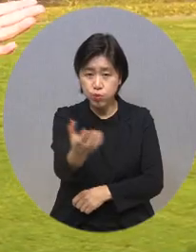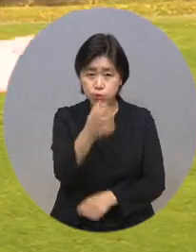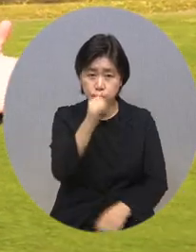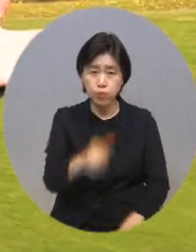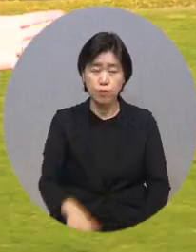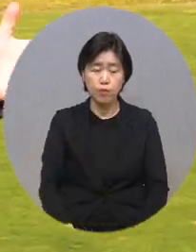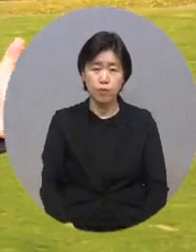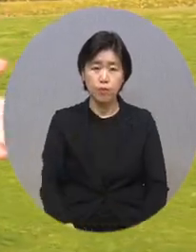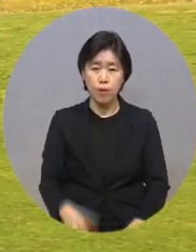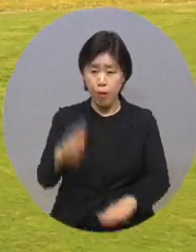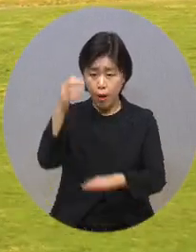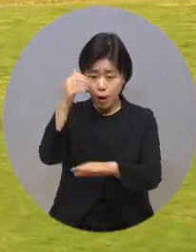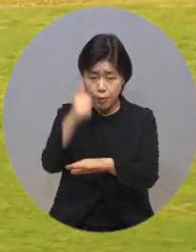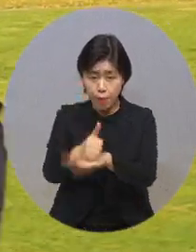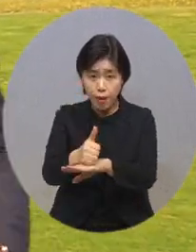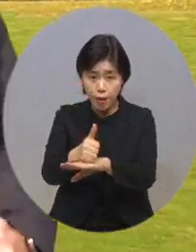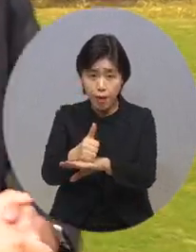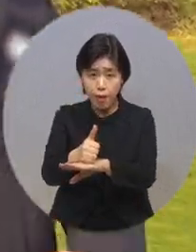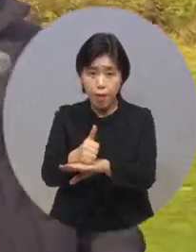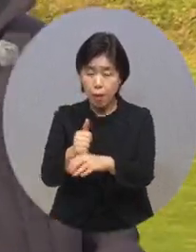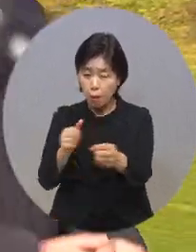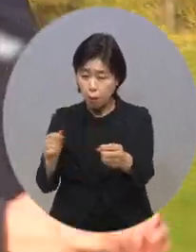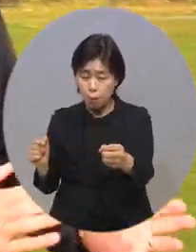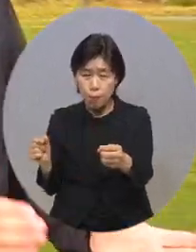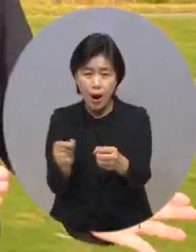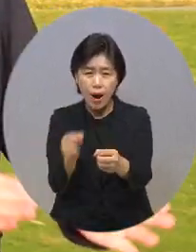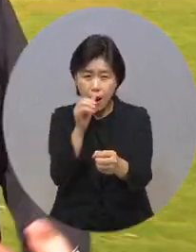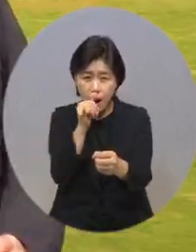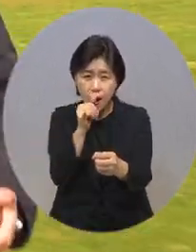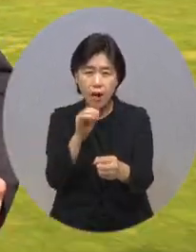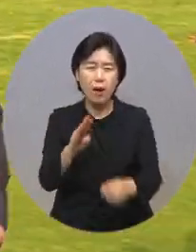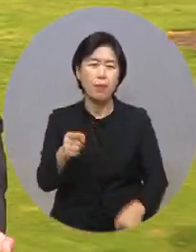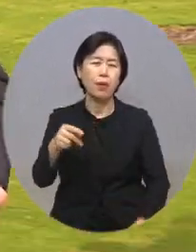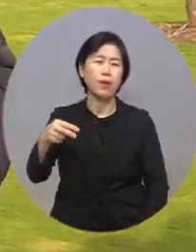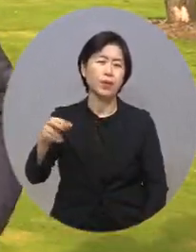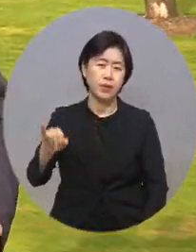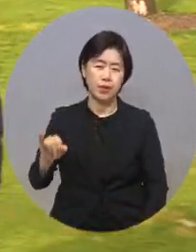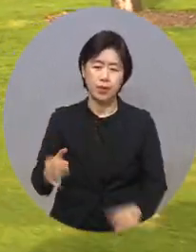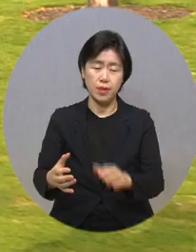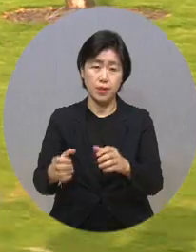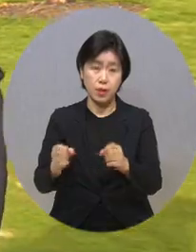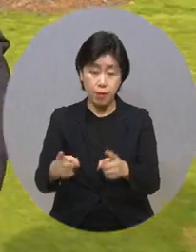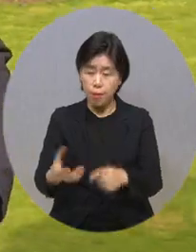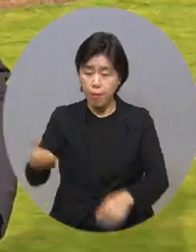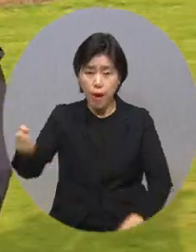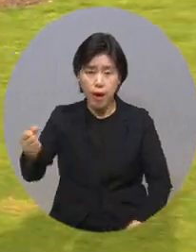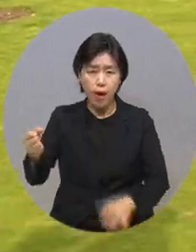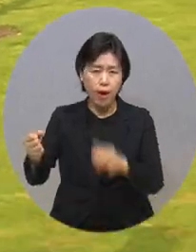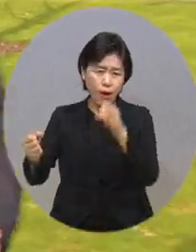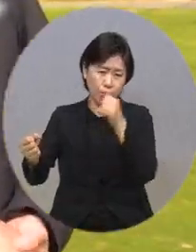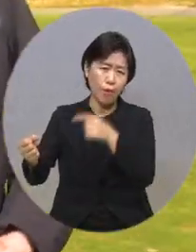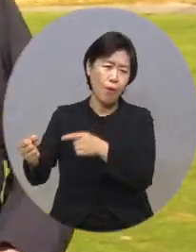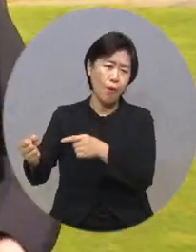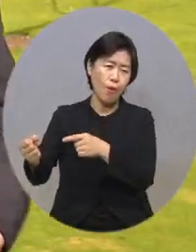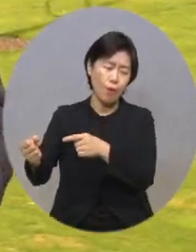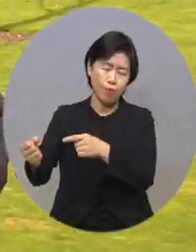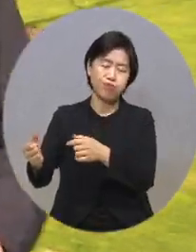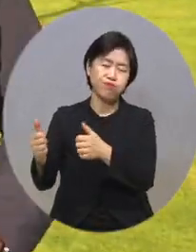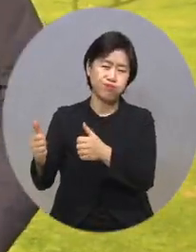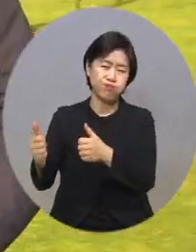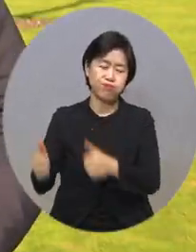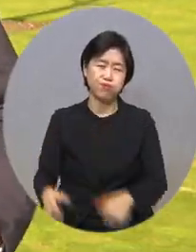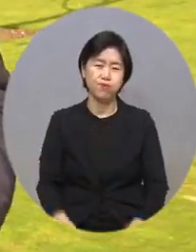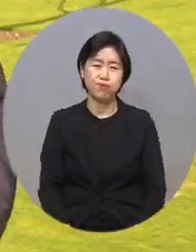결국에는 또 갖다 올려서 야, 버디 찬스를 만들어. 그렇죠. 와. 프로로서도 조금 무서운